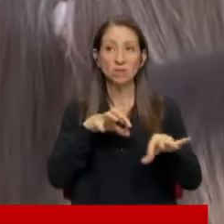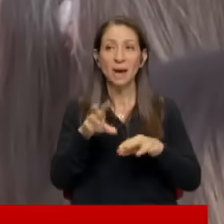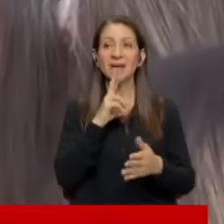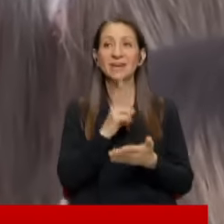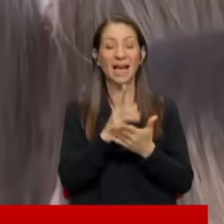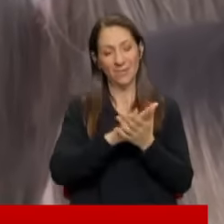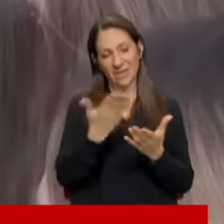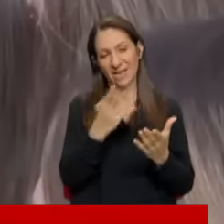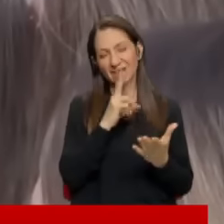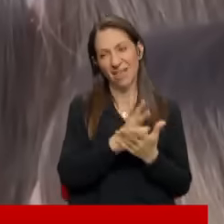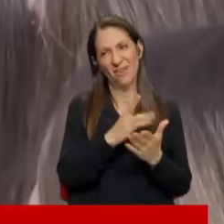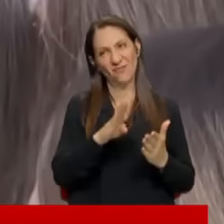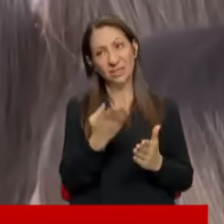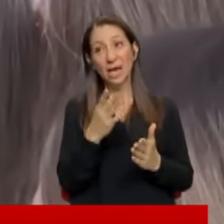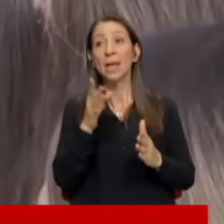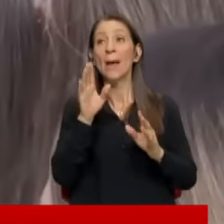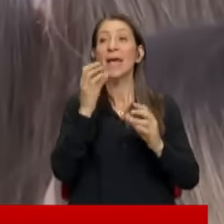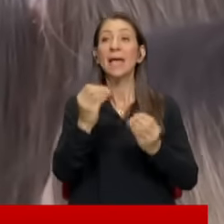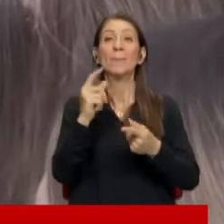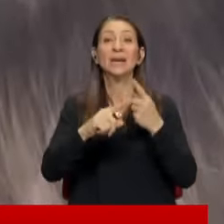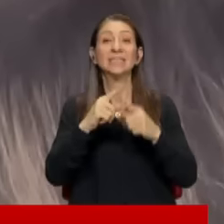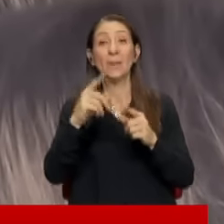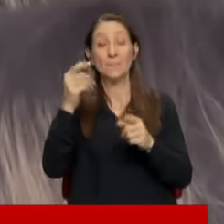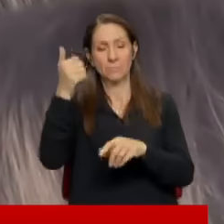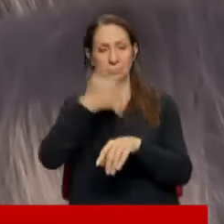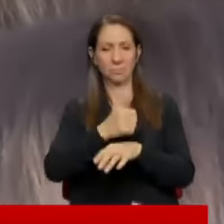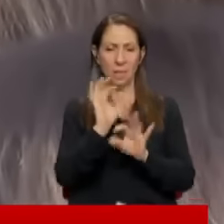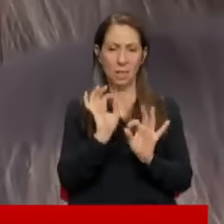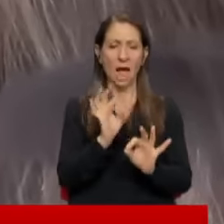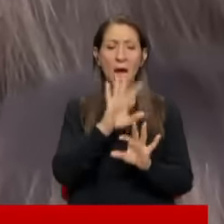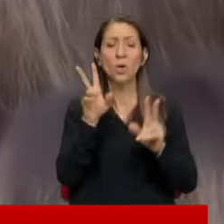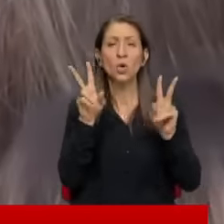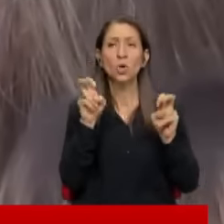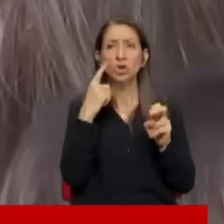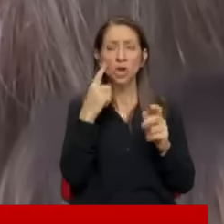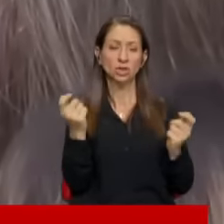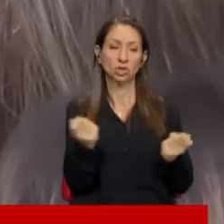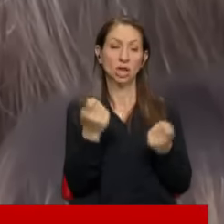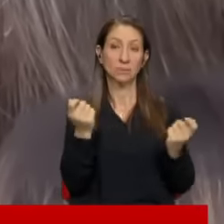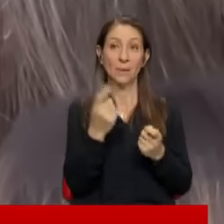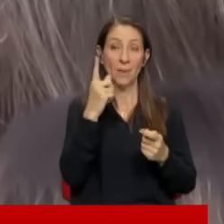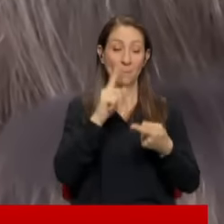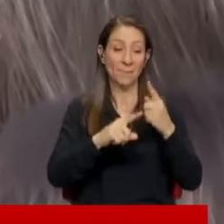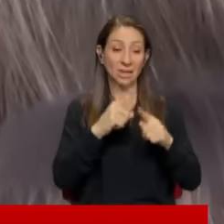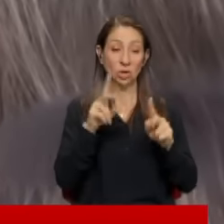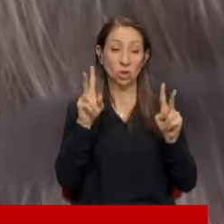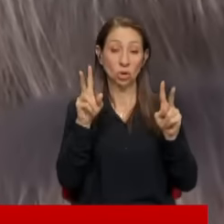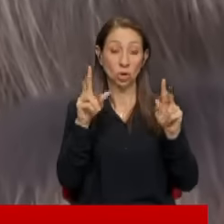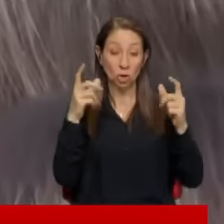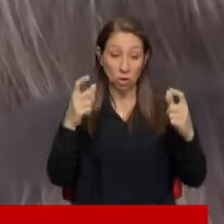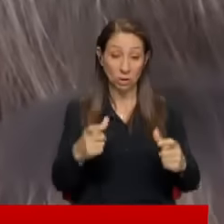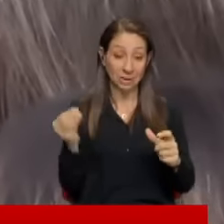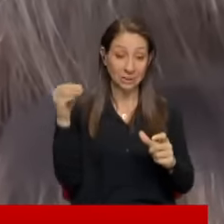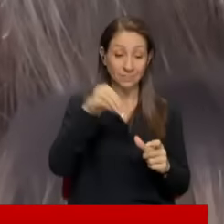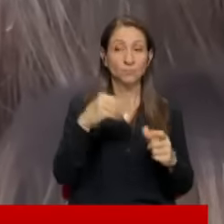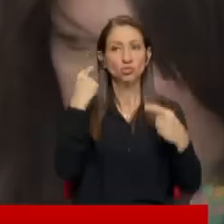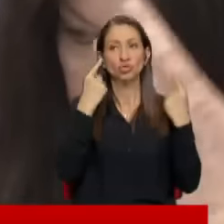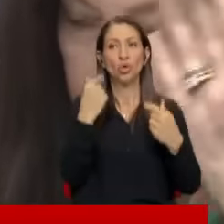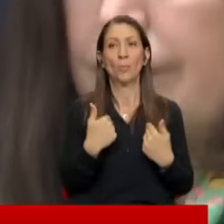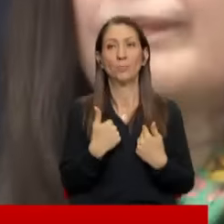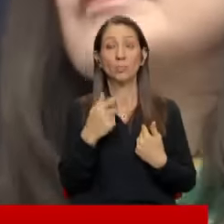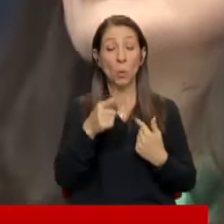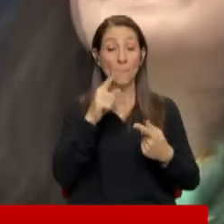kararından vazgeçerek partinin başında devamında her türlü konu üzerinde çaba gösteren bir parti konumuna gelmesini